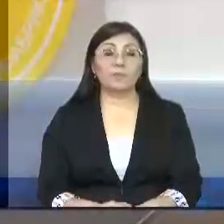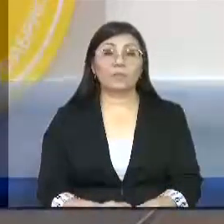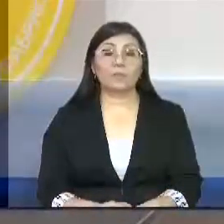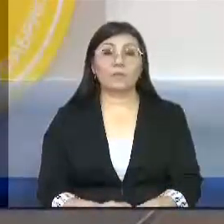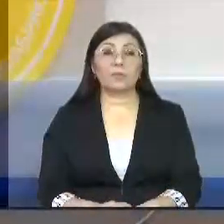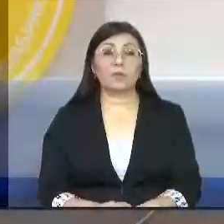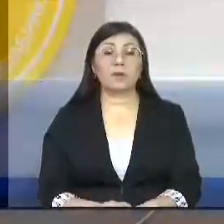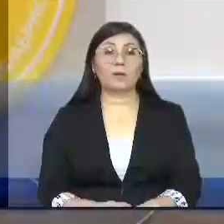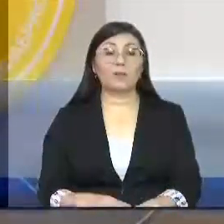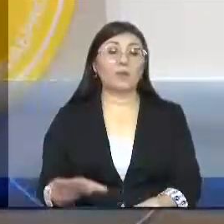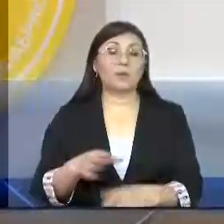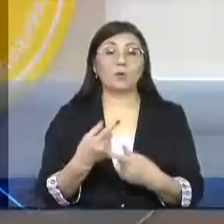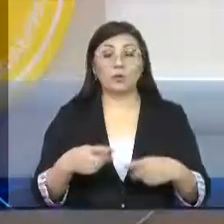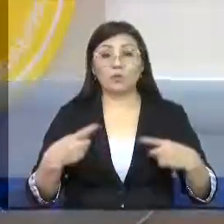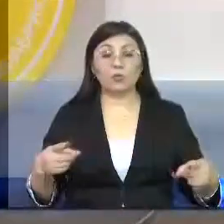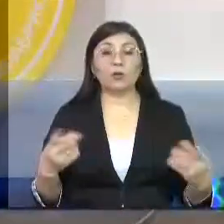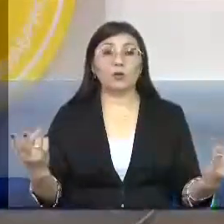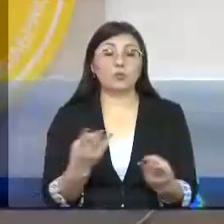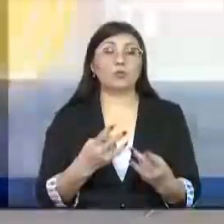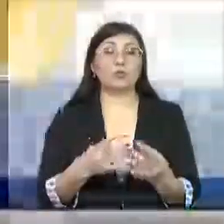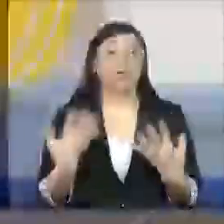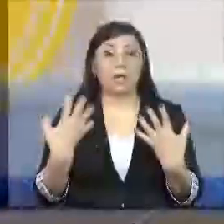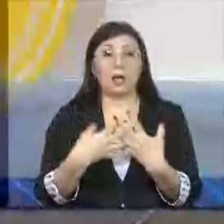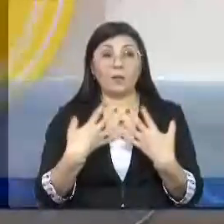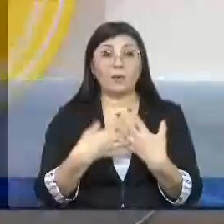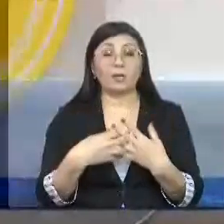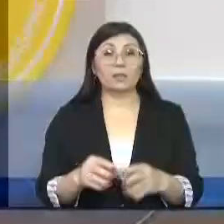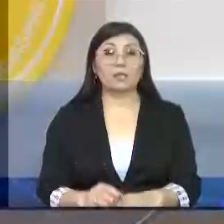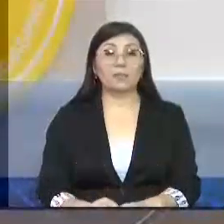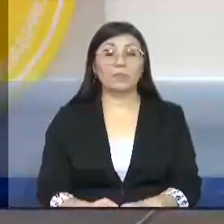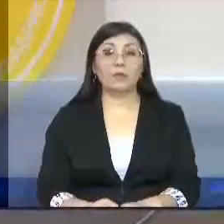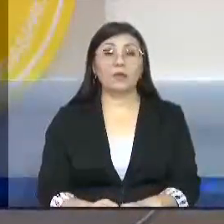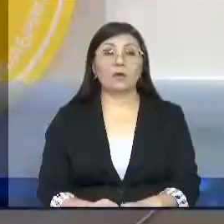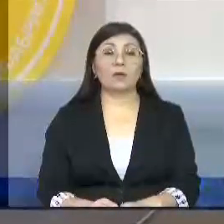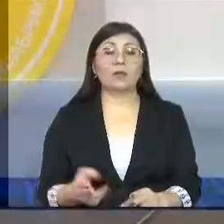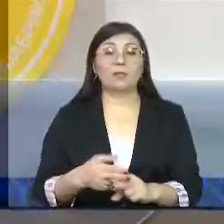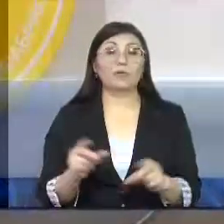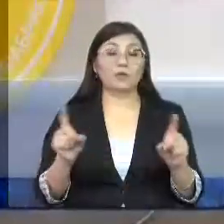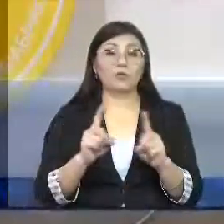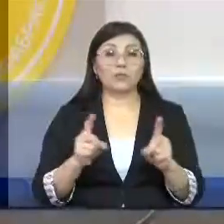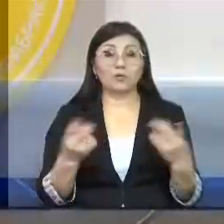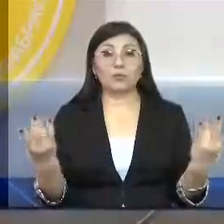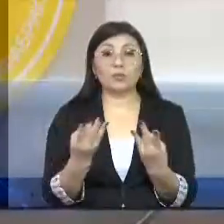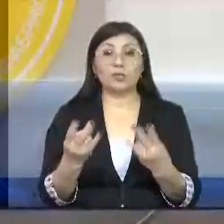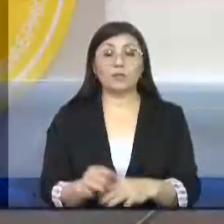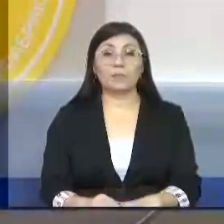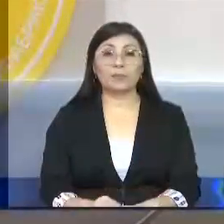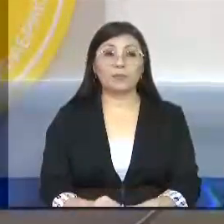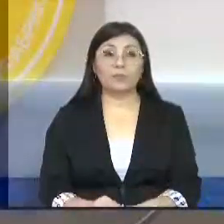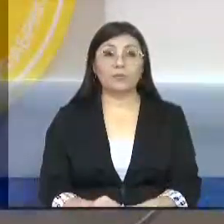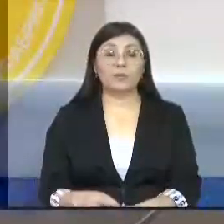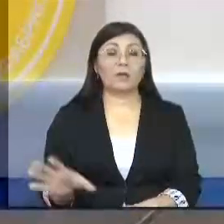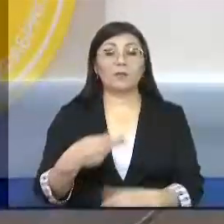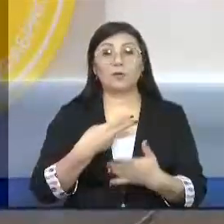заморозка еще доставки не было. 5 числа вот декабря будет доставка. Весы, все, вот то, что нужно. Все взяла.